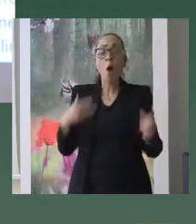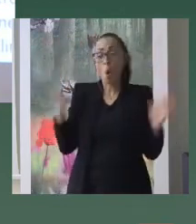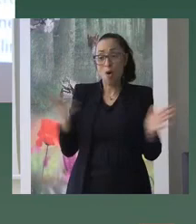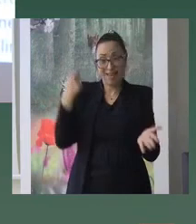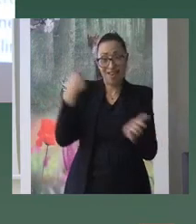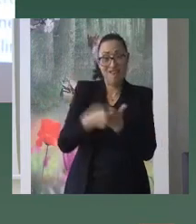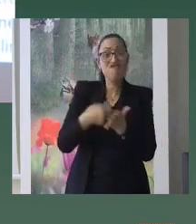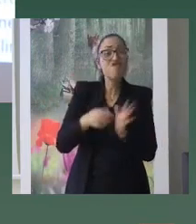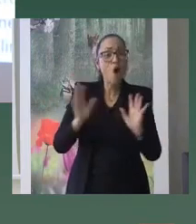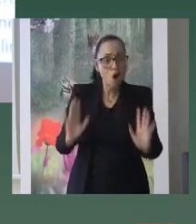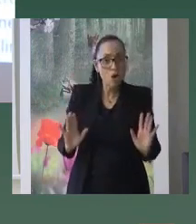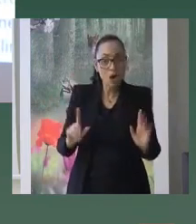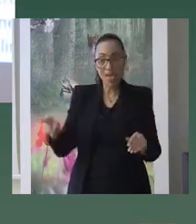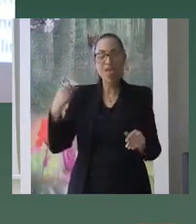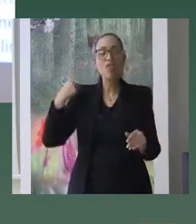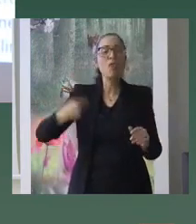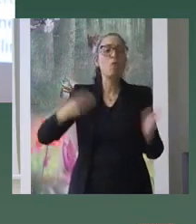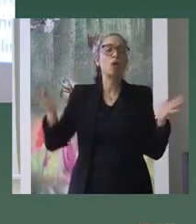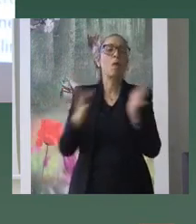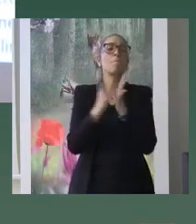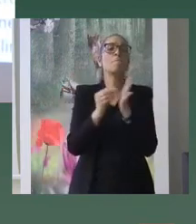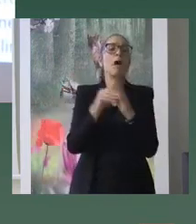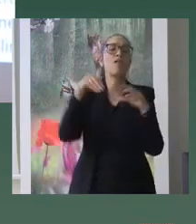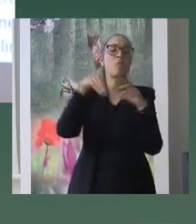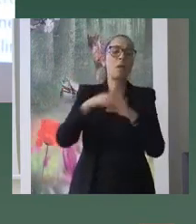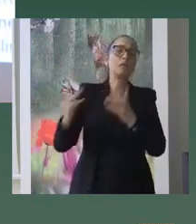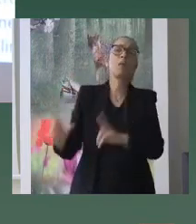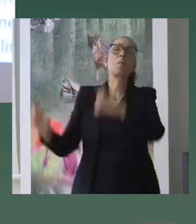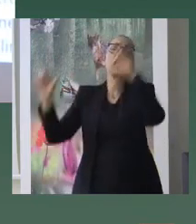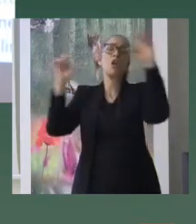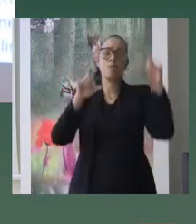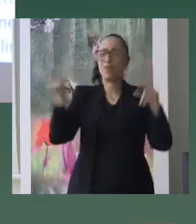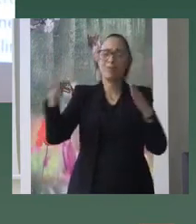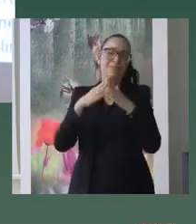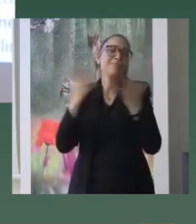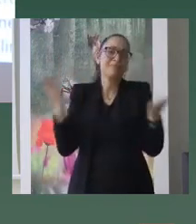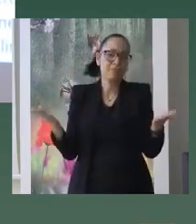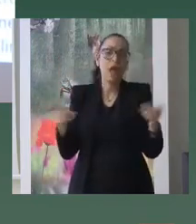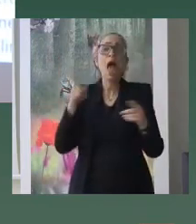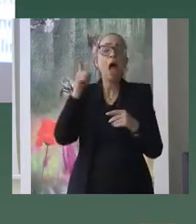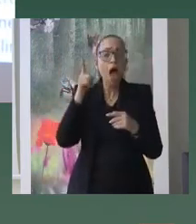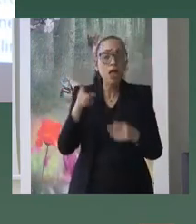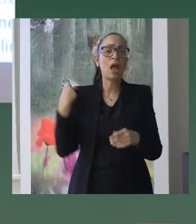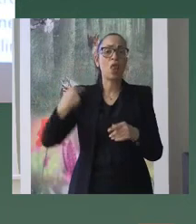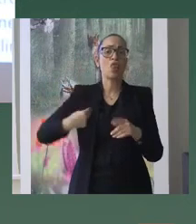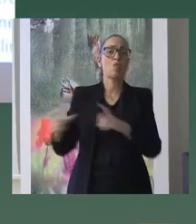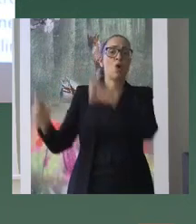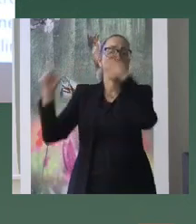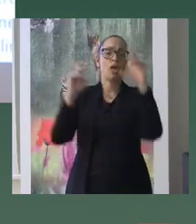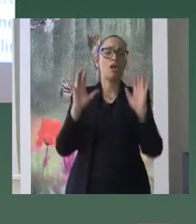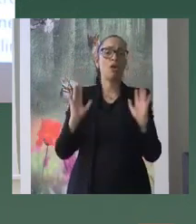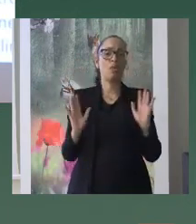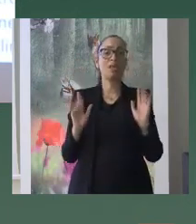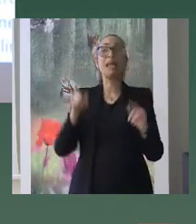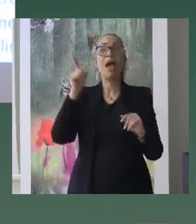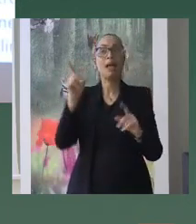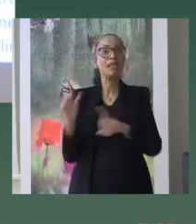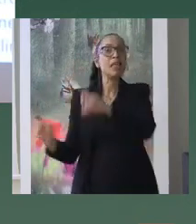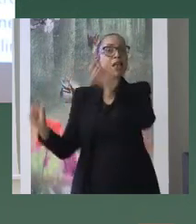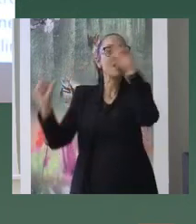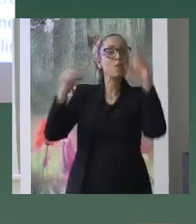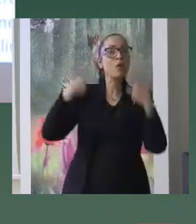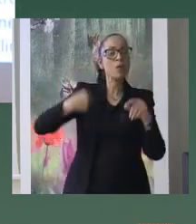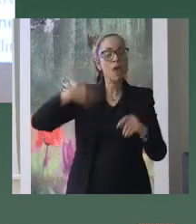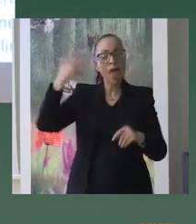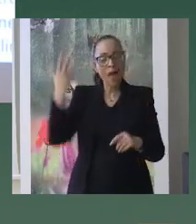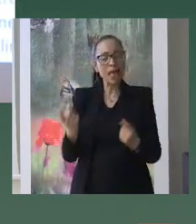το φόρο σου και είσαι δημότης της Ηλιούπολης που είπατε, πηγαίνει στο Δήμο της Ηλιούπολης. Και έτσι ο Δήμος Ηλιούπολης